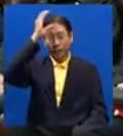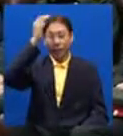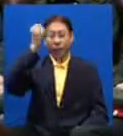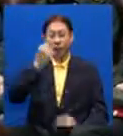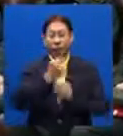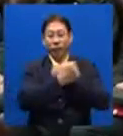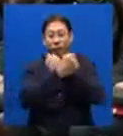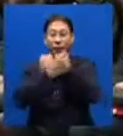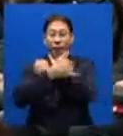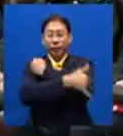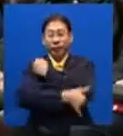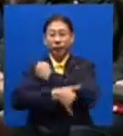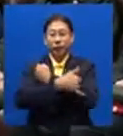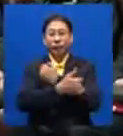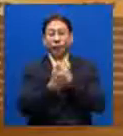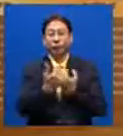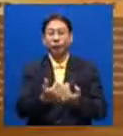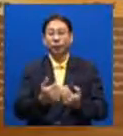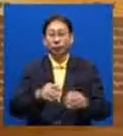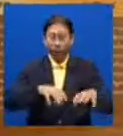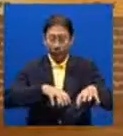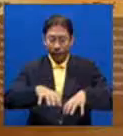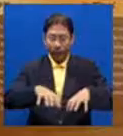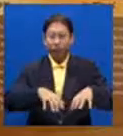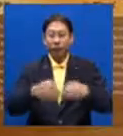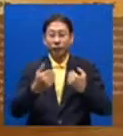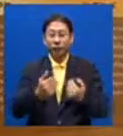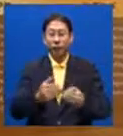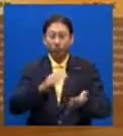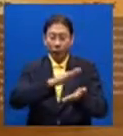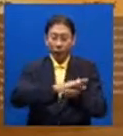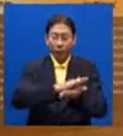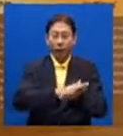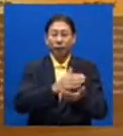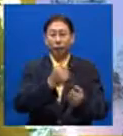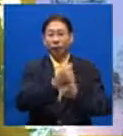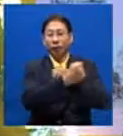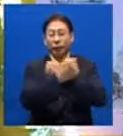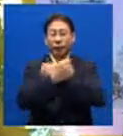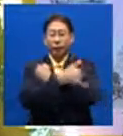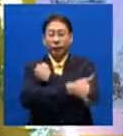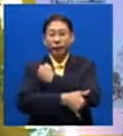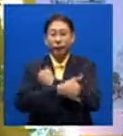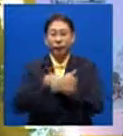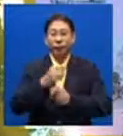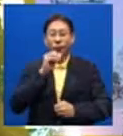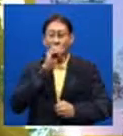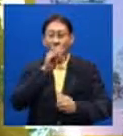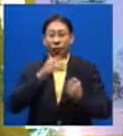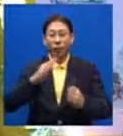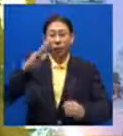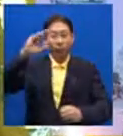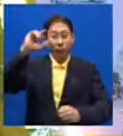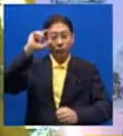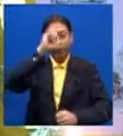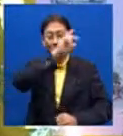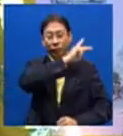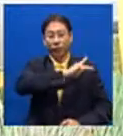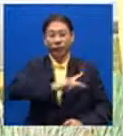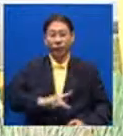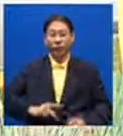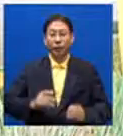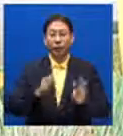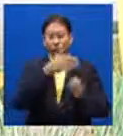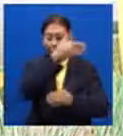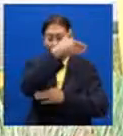มั่นคงของชาติจัดโดยสถาบันวิชาการป้องกันประเทศโดยระบุว่าพระบาทสมเด็จพระเจ้าอยู่หัวได้รับการชื่นชมจากนานาชาติ